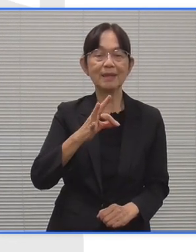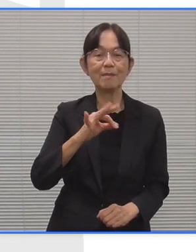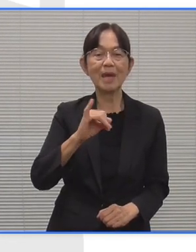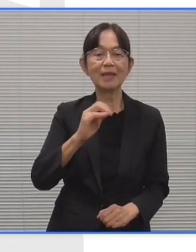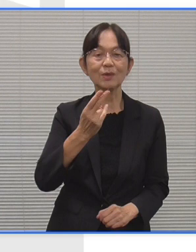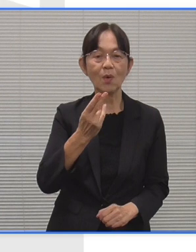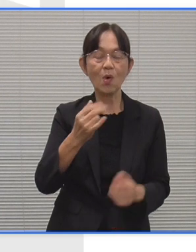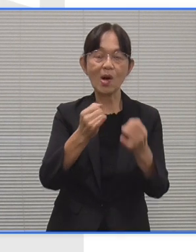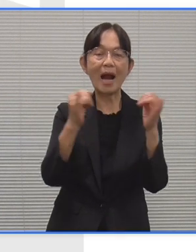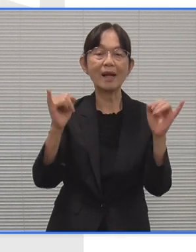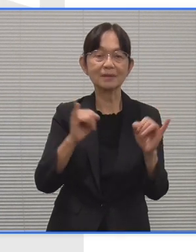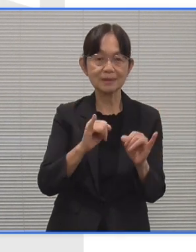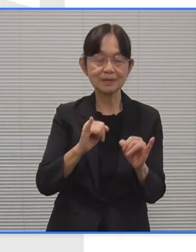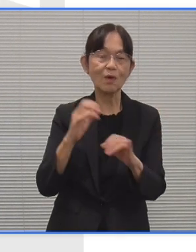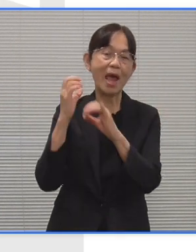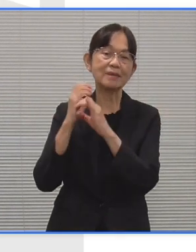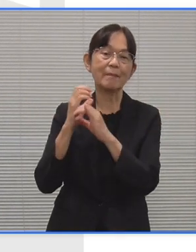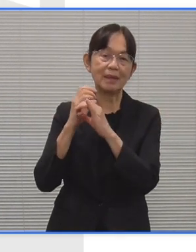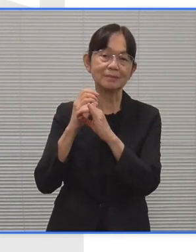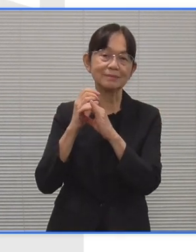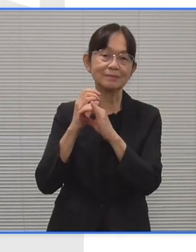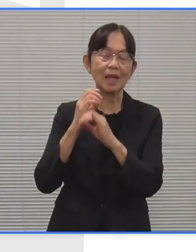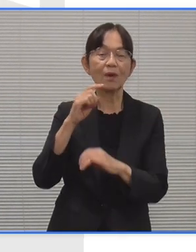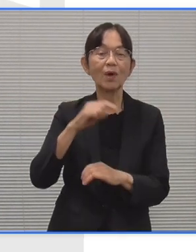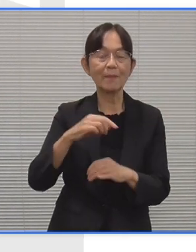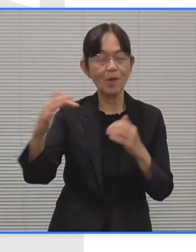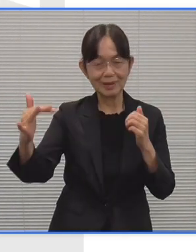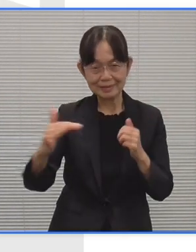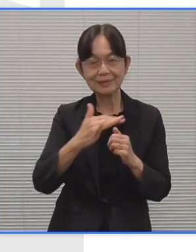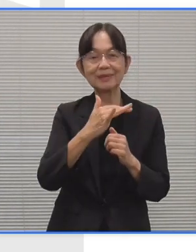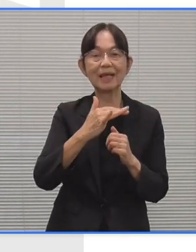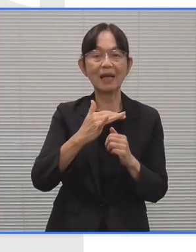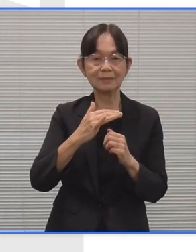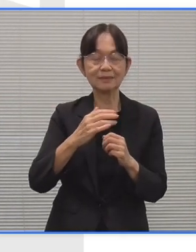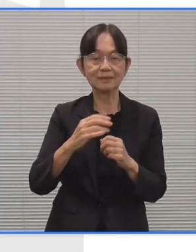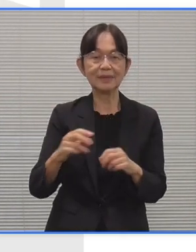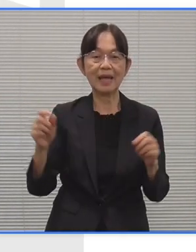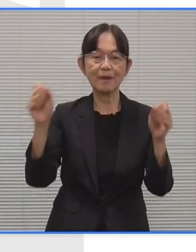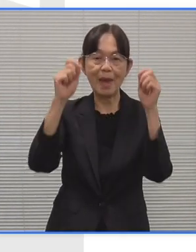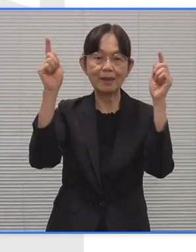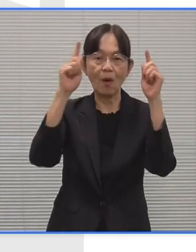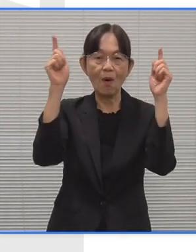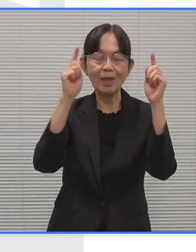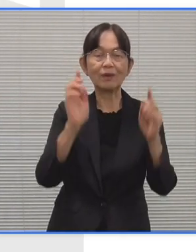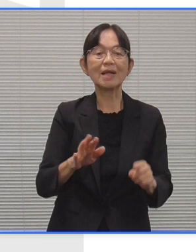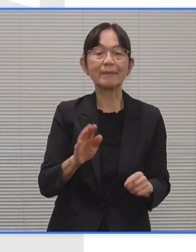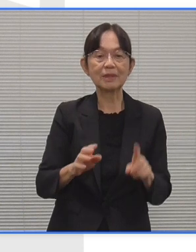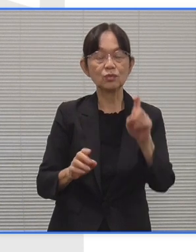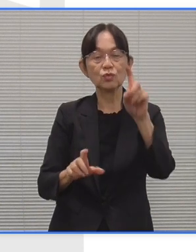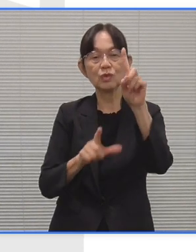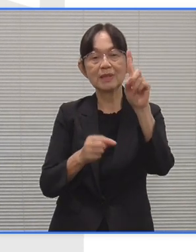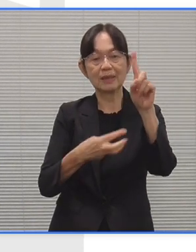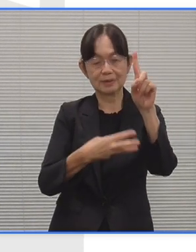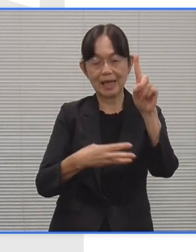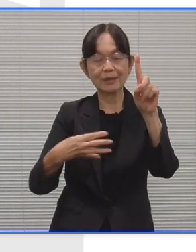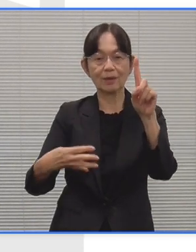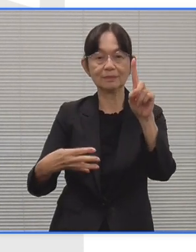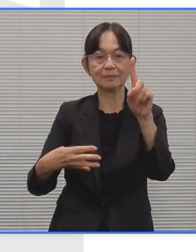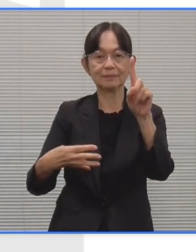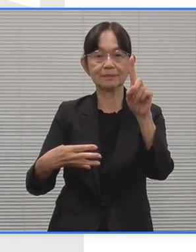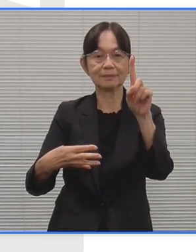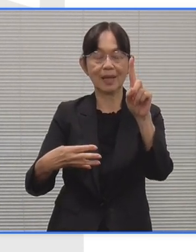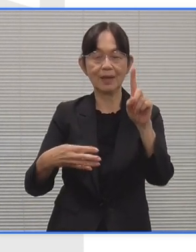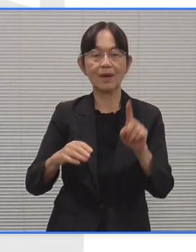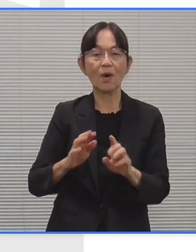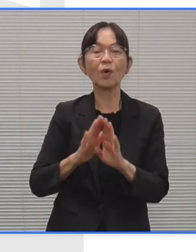ェスティバル2023、これも非常に人気があるイベントでございます。11月3日4日、